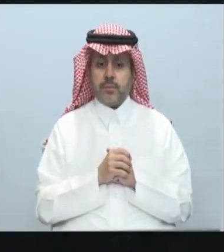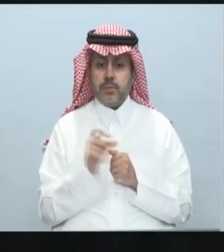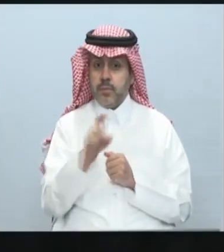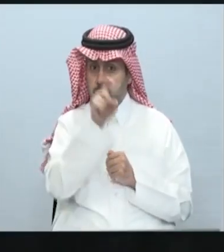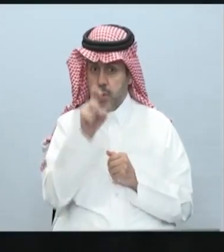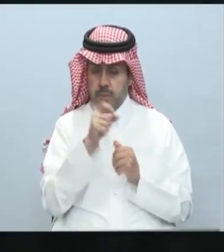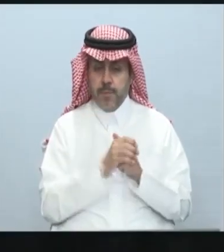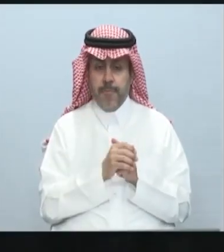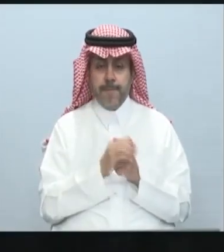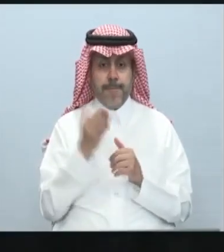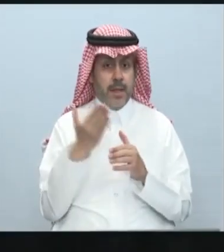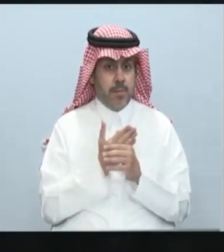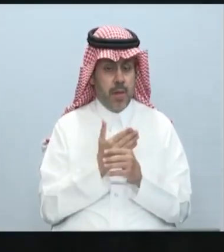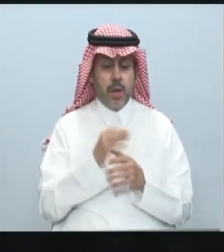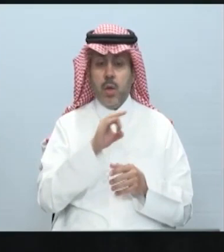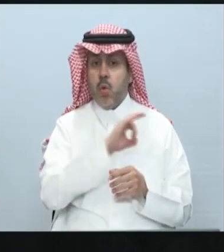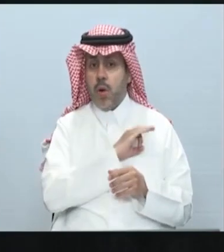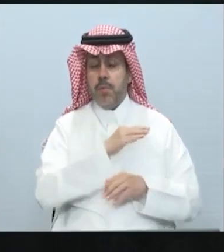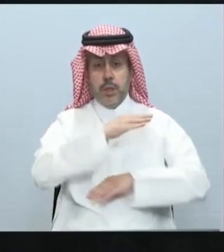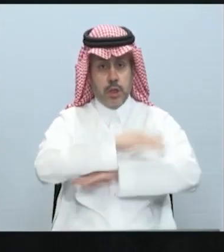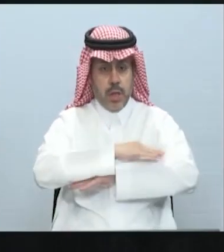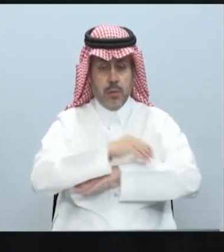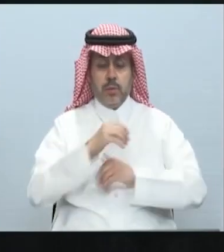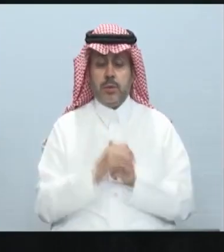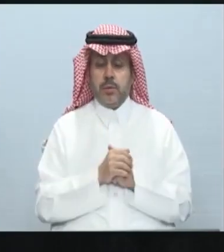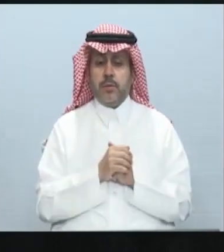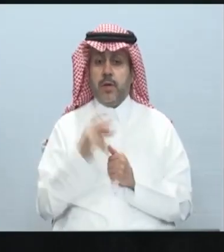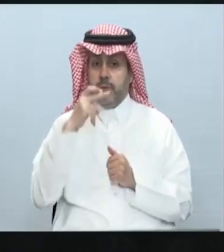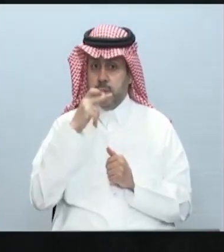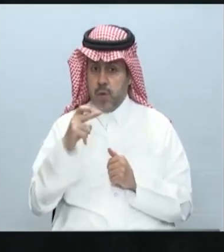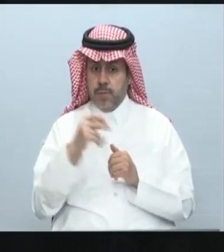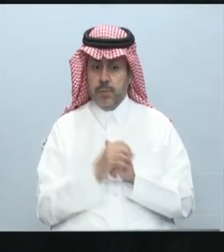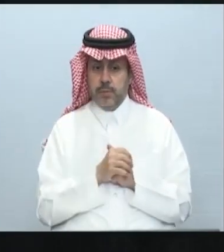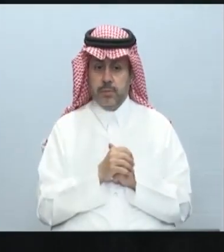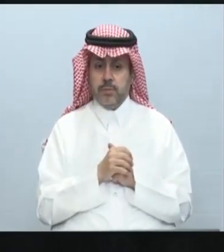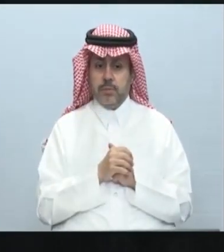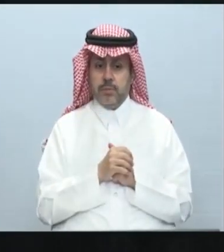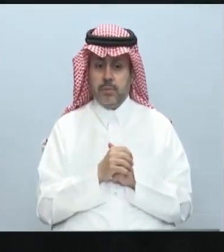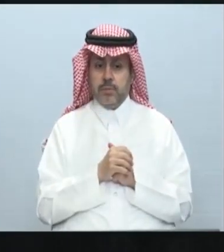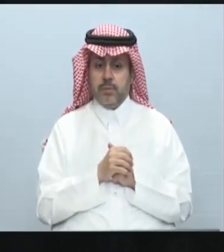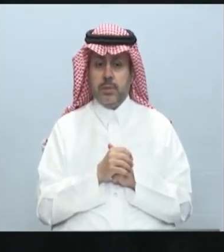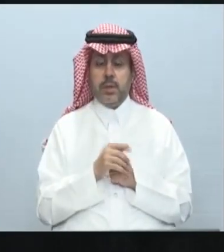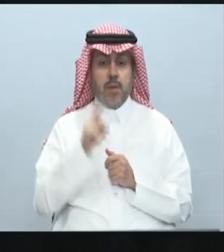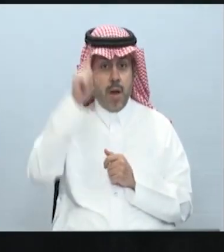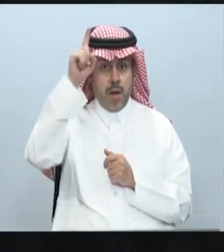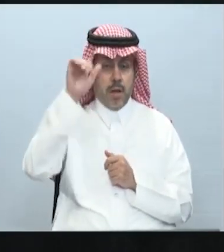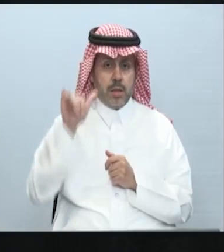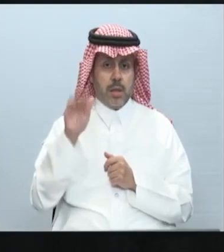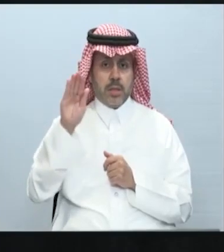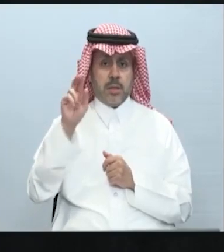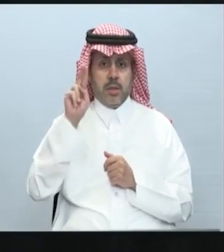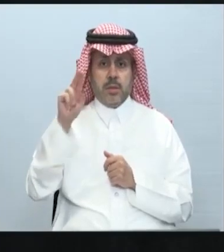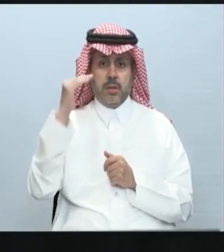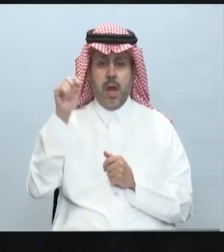لماذا نحبه محبه اجلال وتعظيم واجبنا فقلنا لكم لما يستحق سبحان من